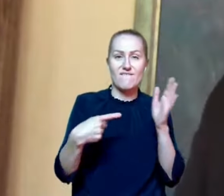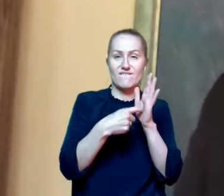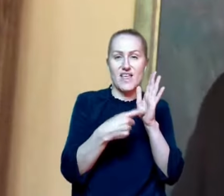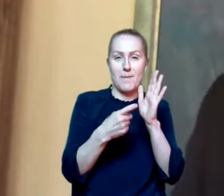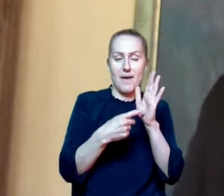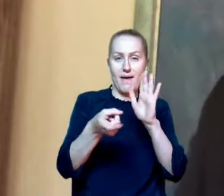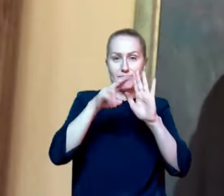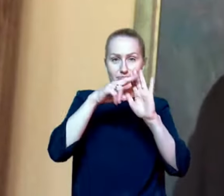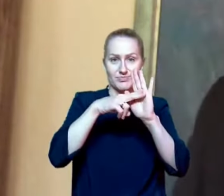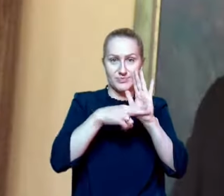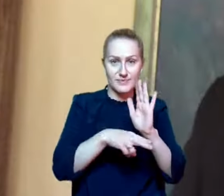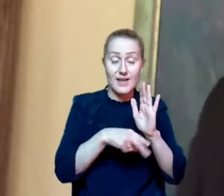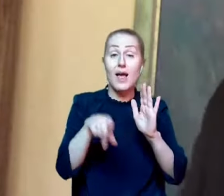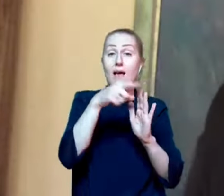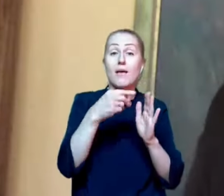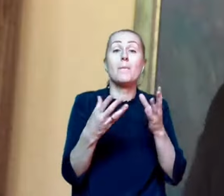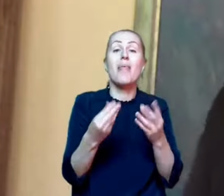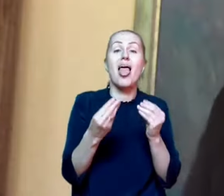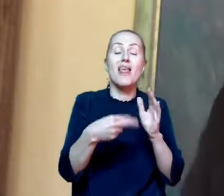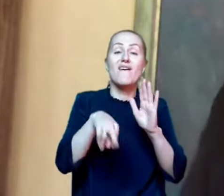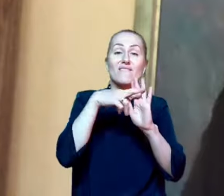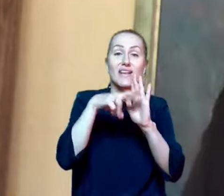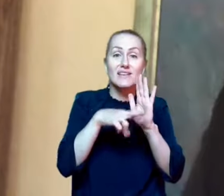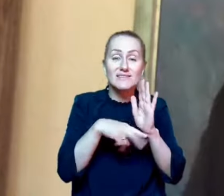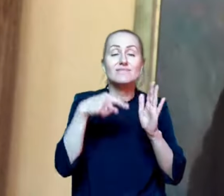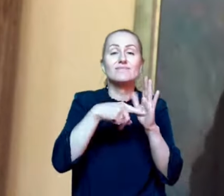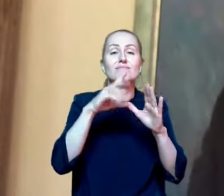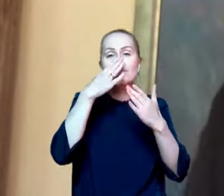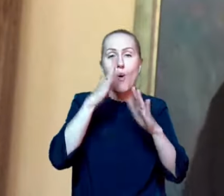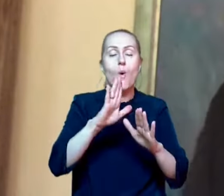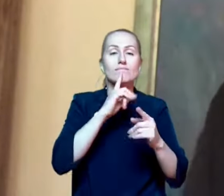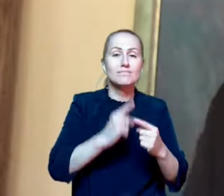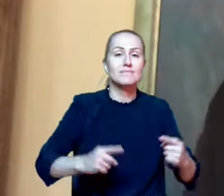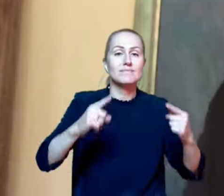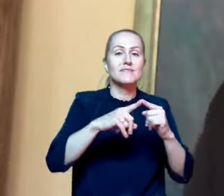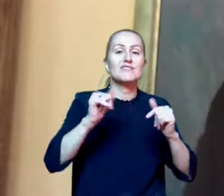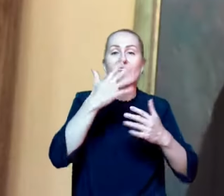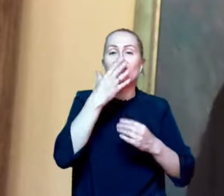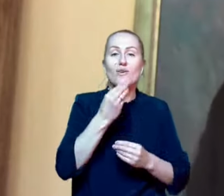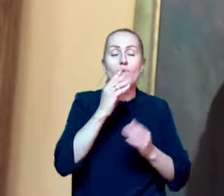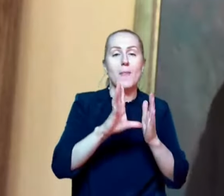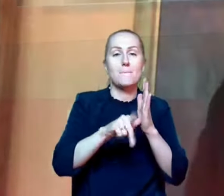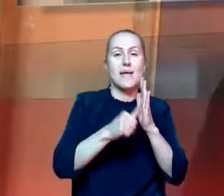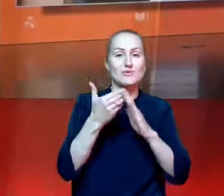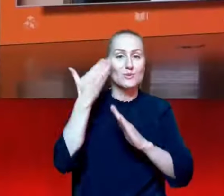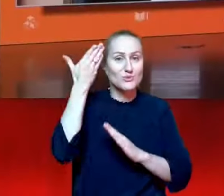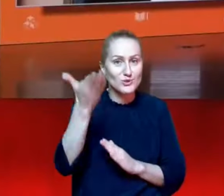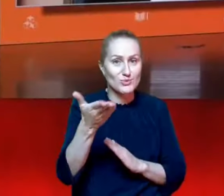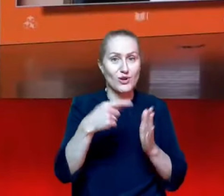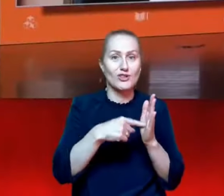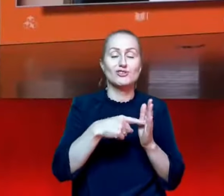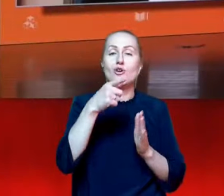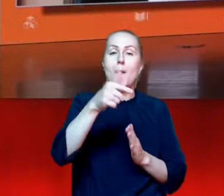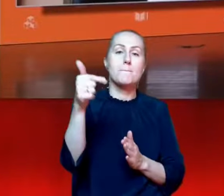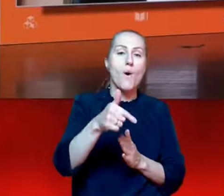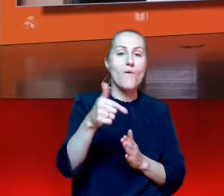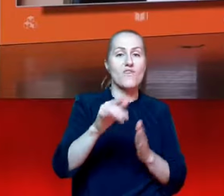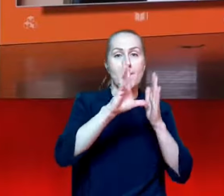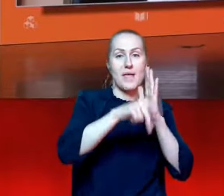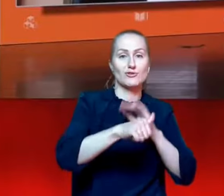sprzyjają lepszemu zrozumieniu tego, jak powinno wyglądać miasto przyszłości, że powinno to być miasto zielone,